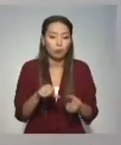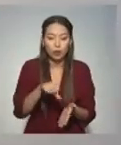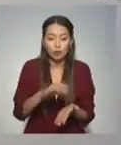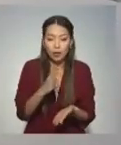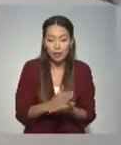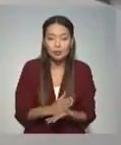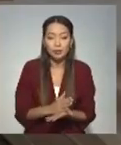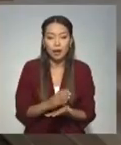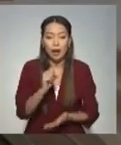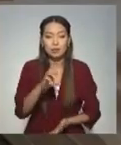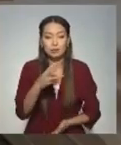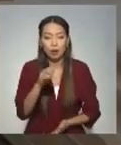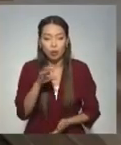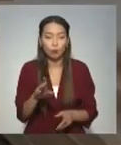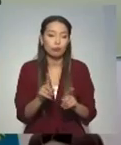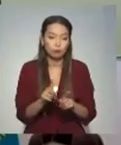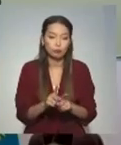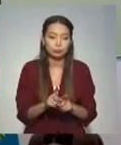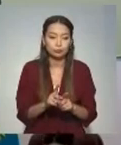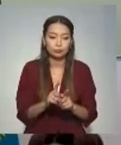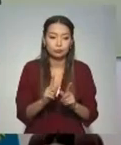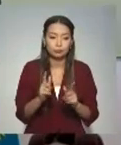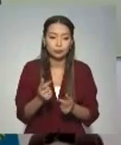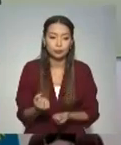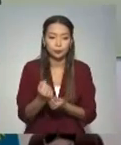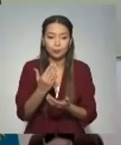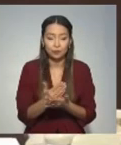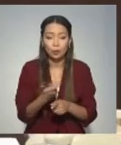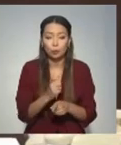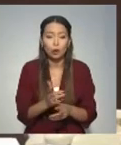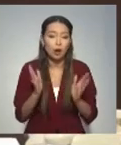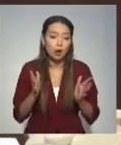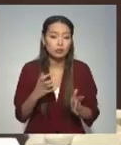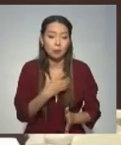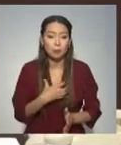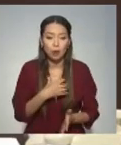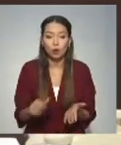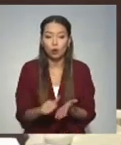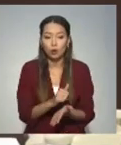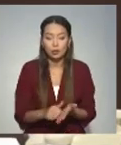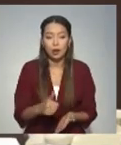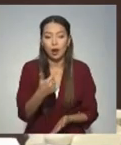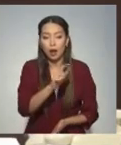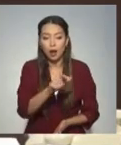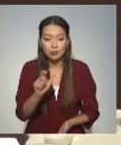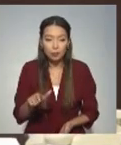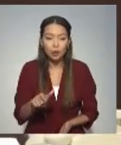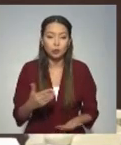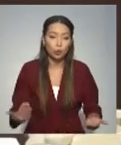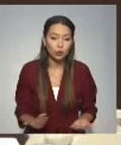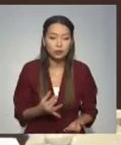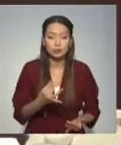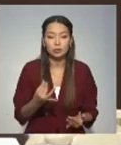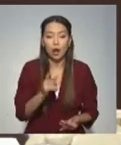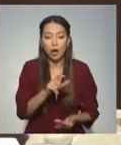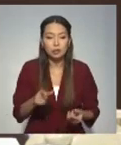үкімет басшысы Алихан Смайлов та қолдады. Бұл аса маңызды құжат. Азаматтардың өміріндегі, яғни адамның